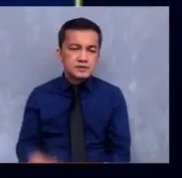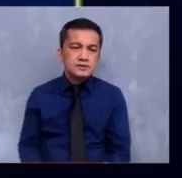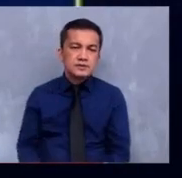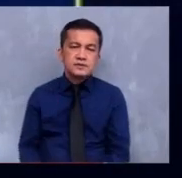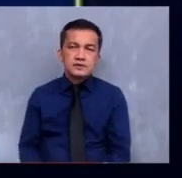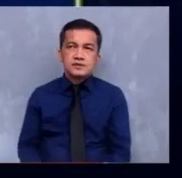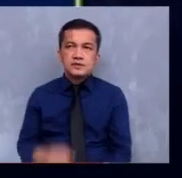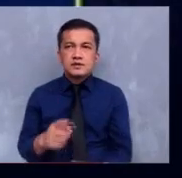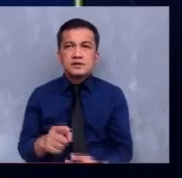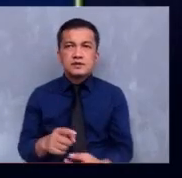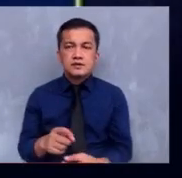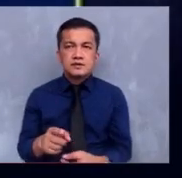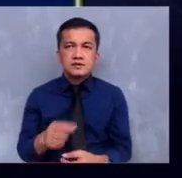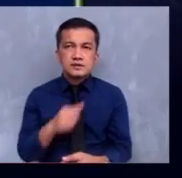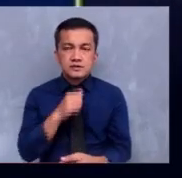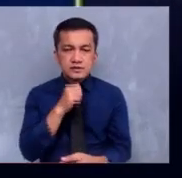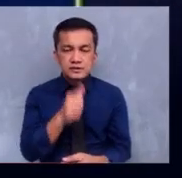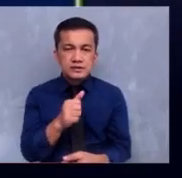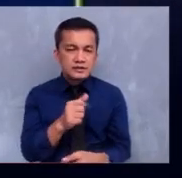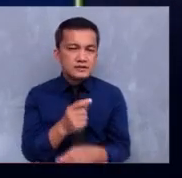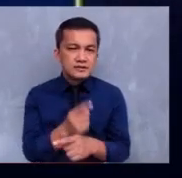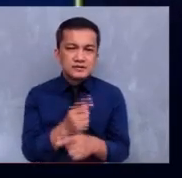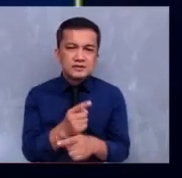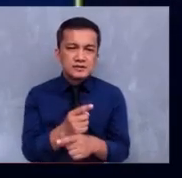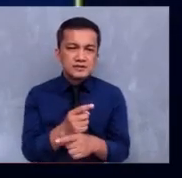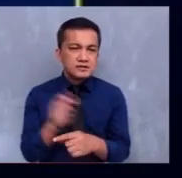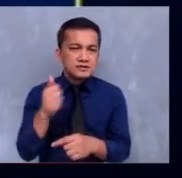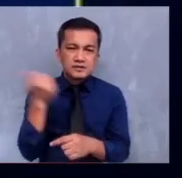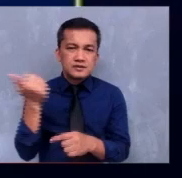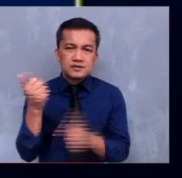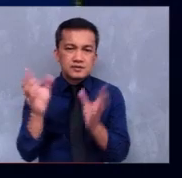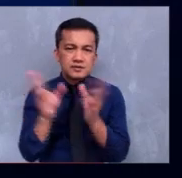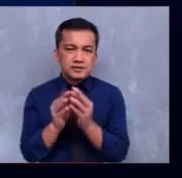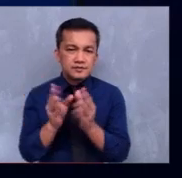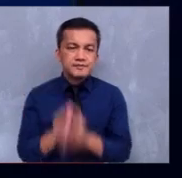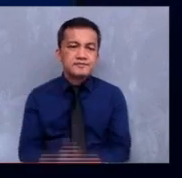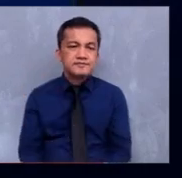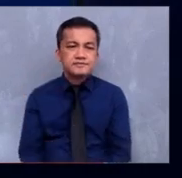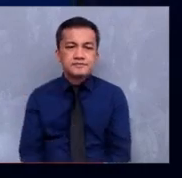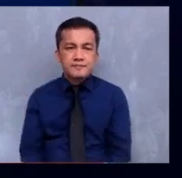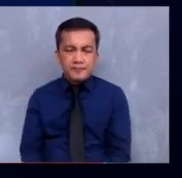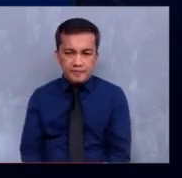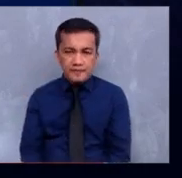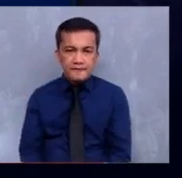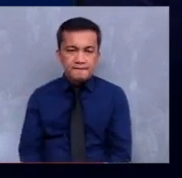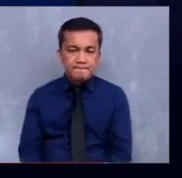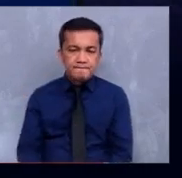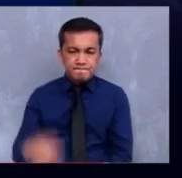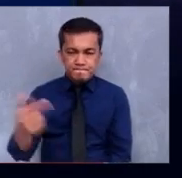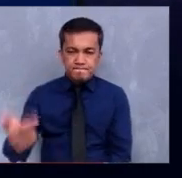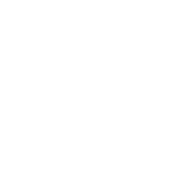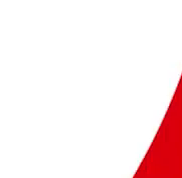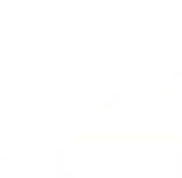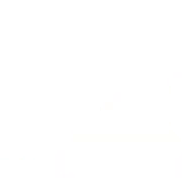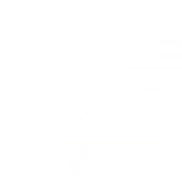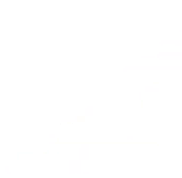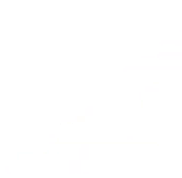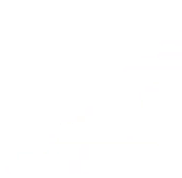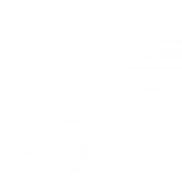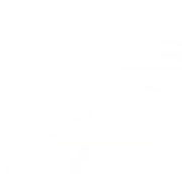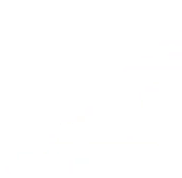inappropriate, siguro ibang forum na lang. Nagbabalita mula sa Frontline, Greg Gregorio, News 5.